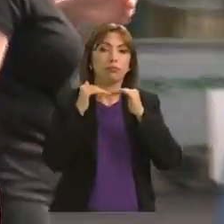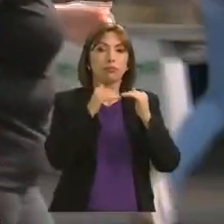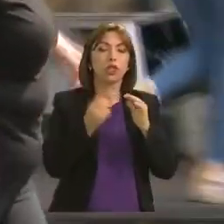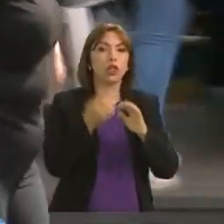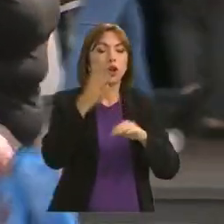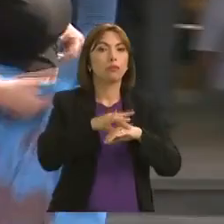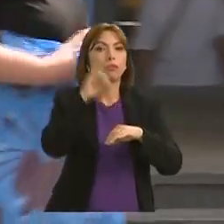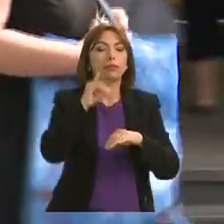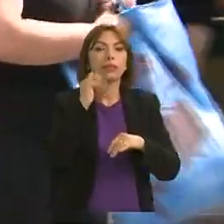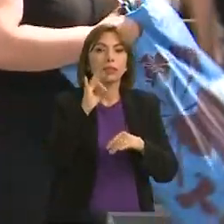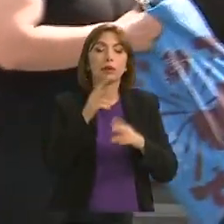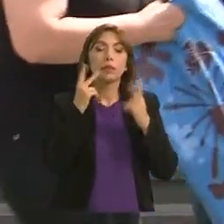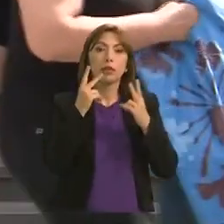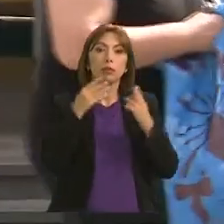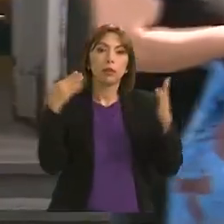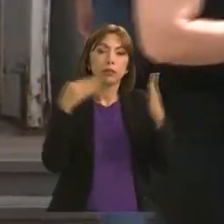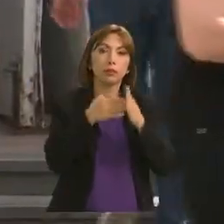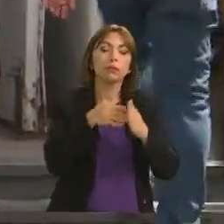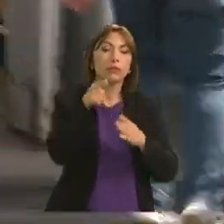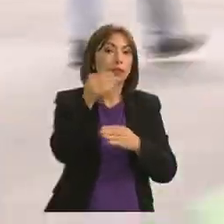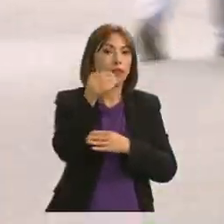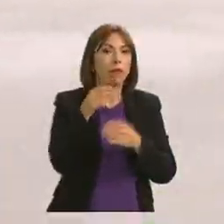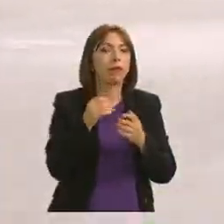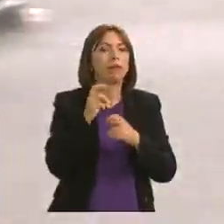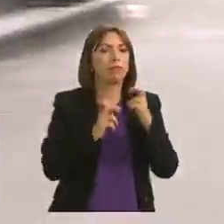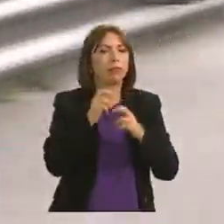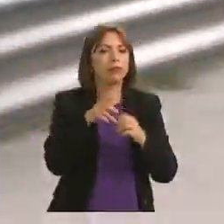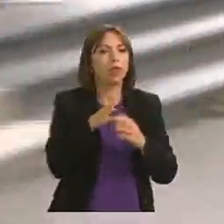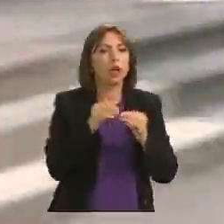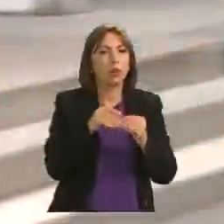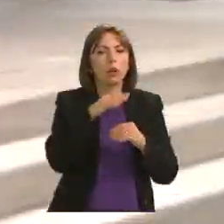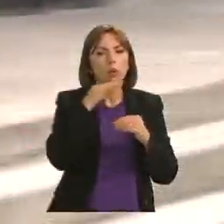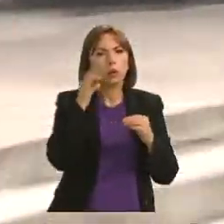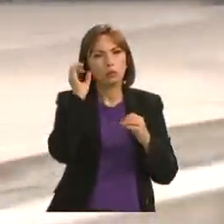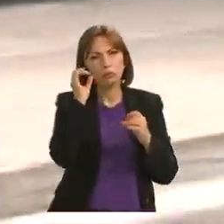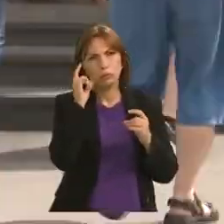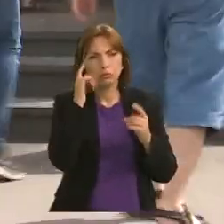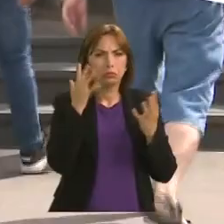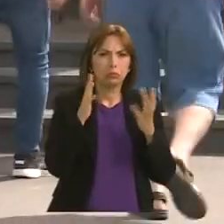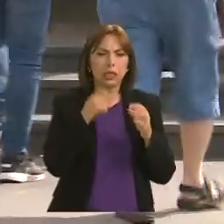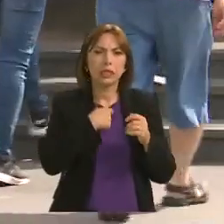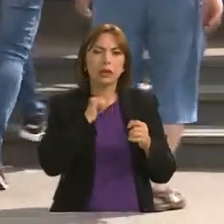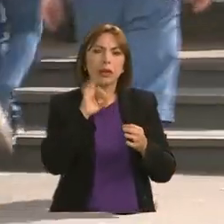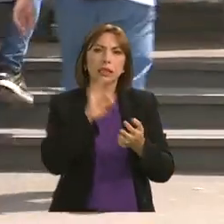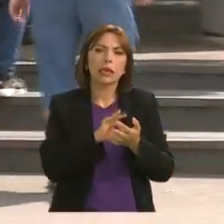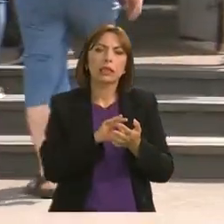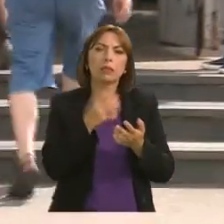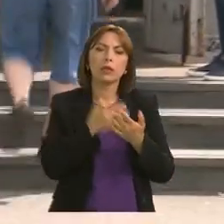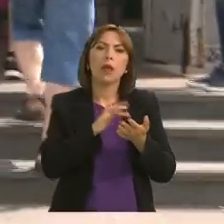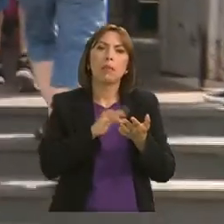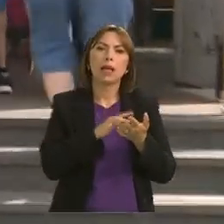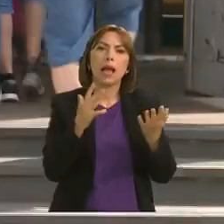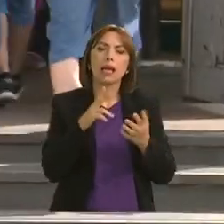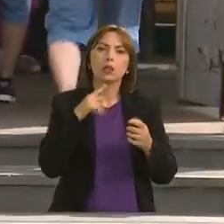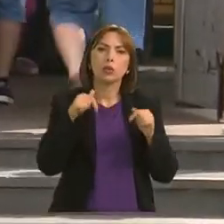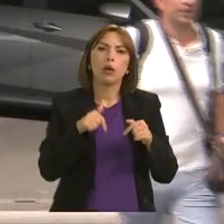principala țintă a viitorului unicorn made in România. Mulți au deja îndoieli cu privire la securitatea datelor când vine vorba de aplicațiile deja